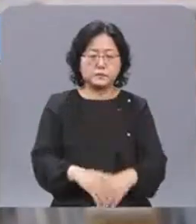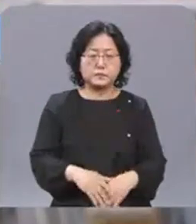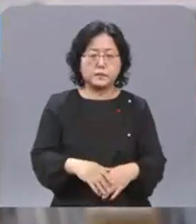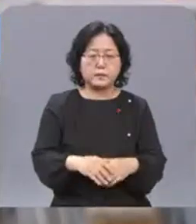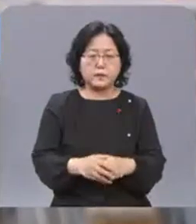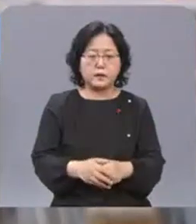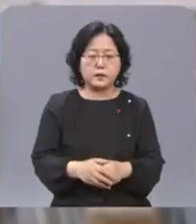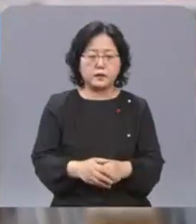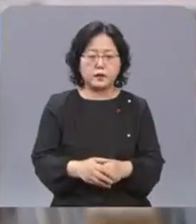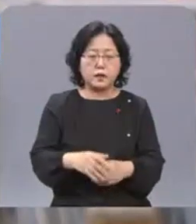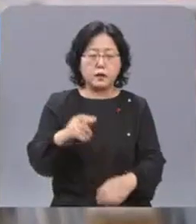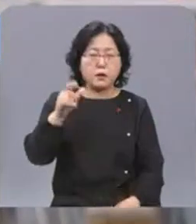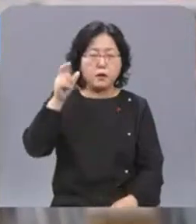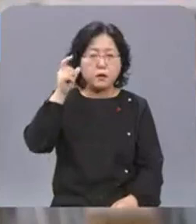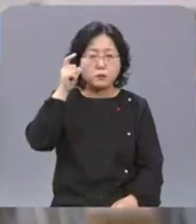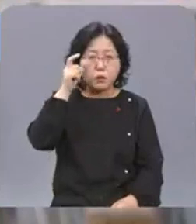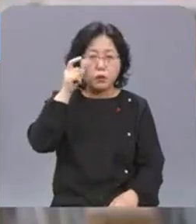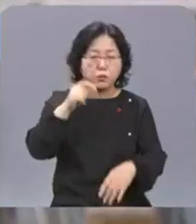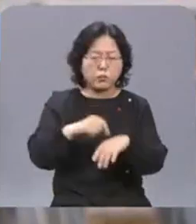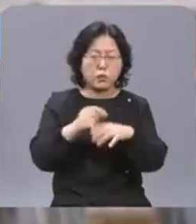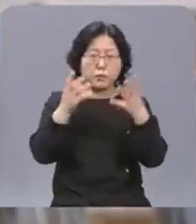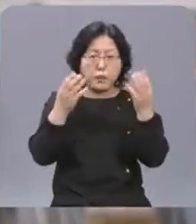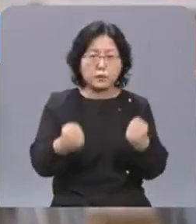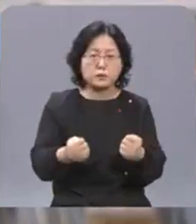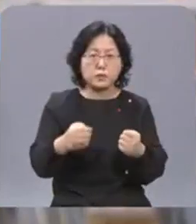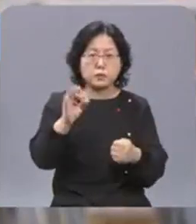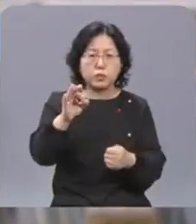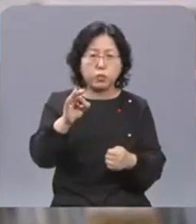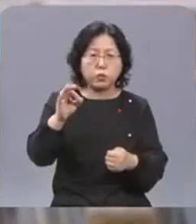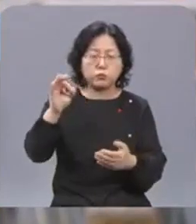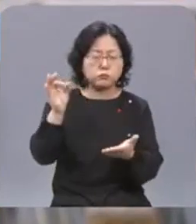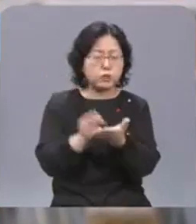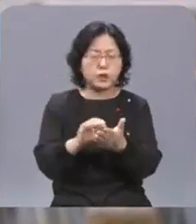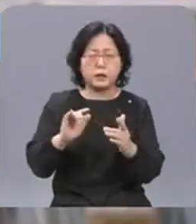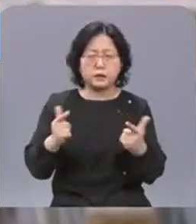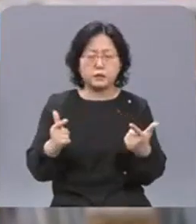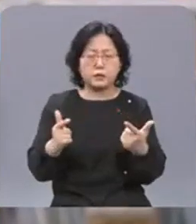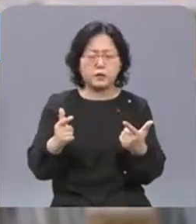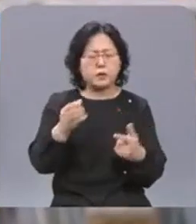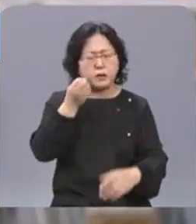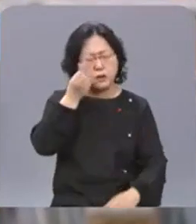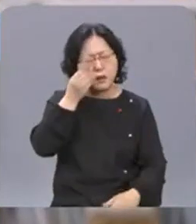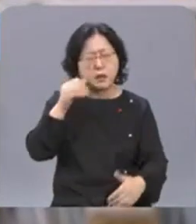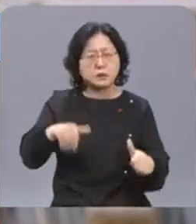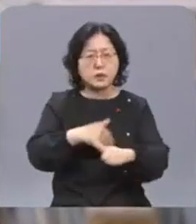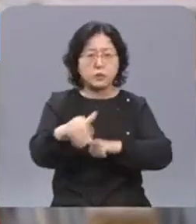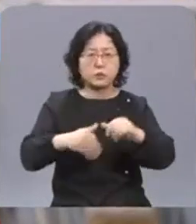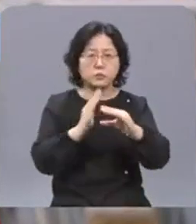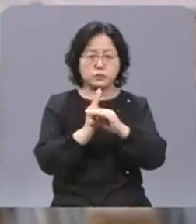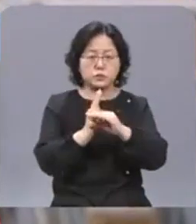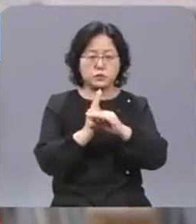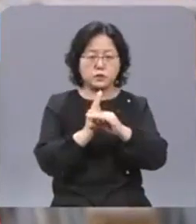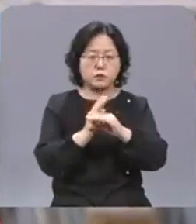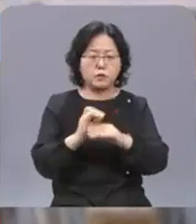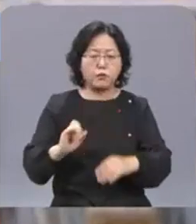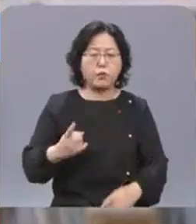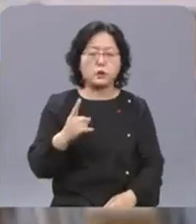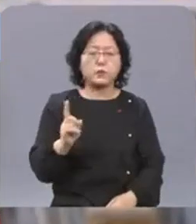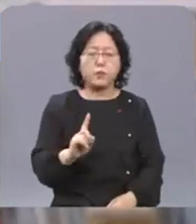시장에 한우 고기가 넘치는데 가격은 떨어지지 않고 참 묘한 현상이 일어나고 있습니다. 그